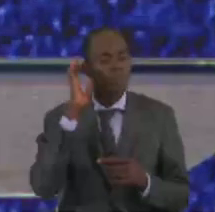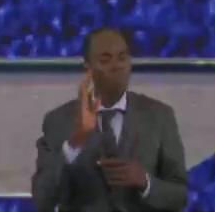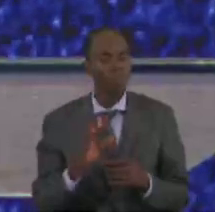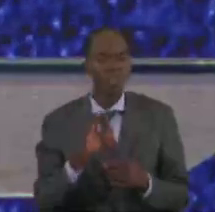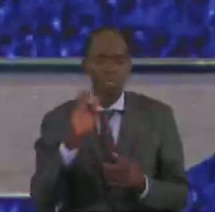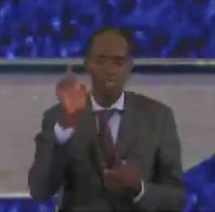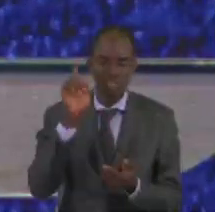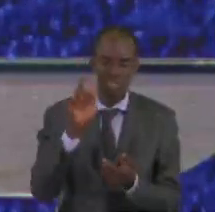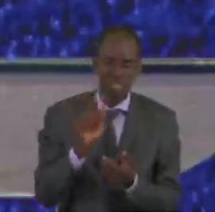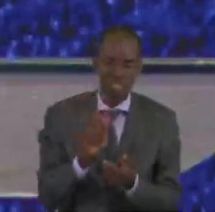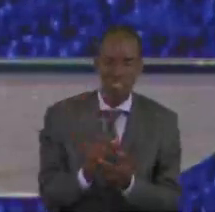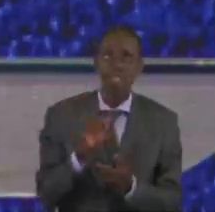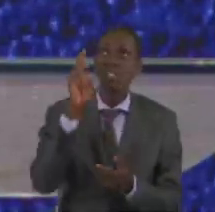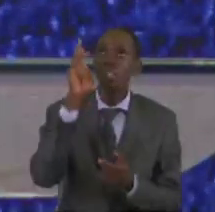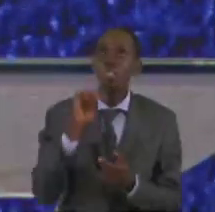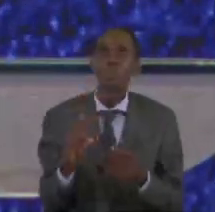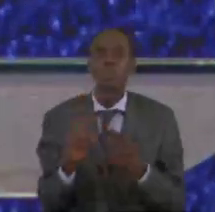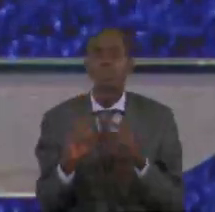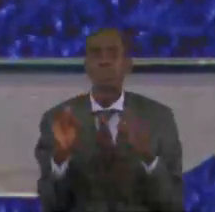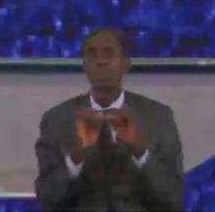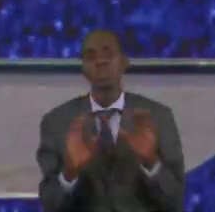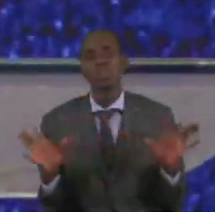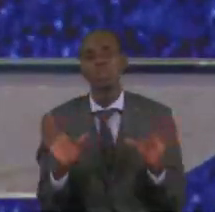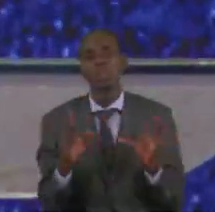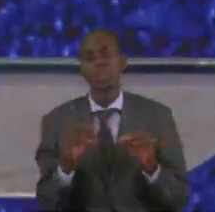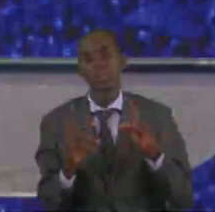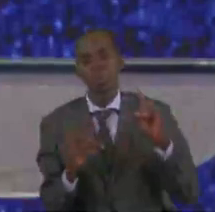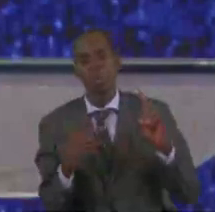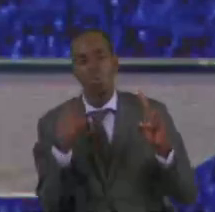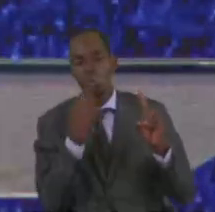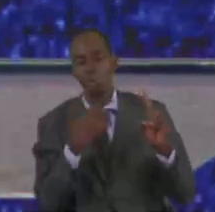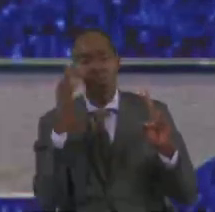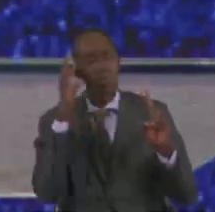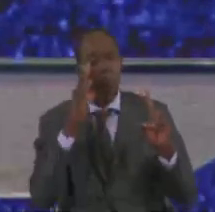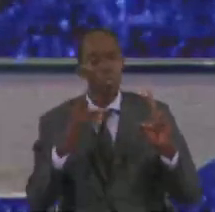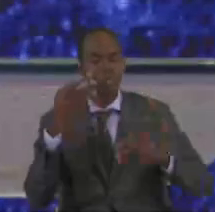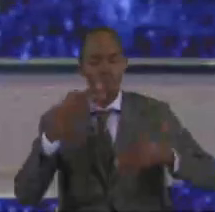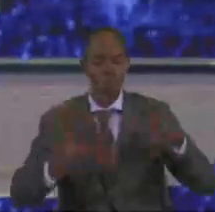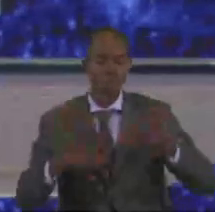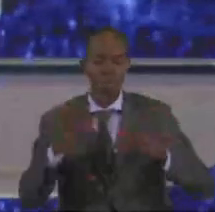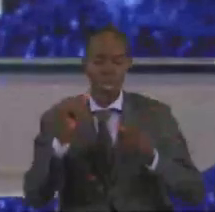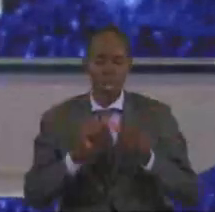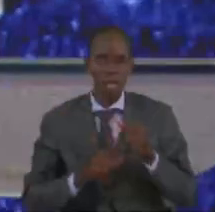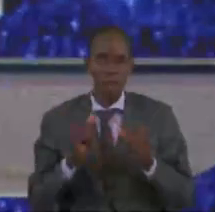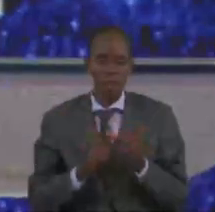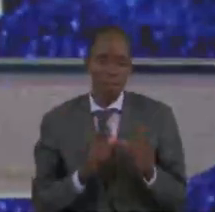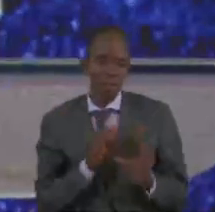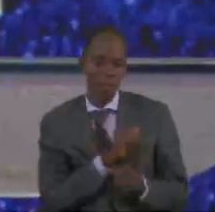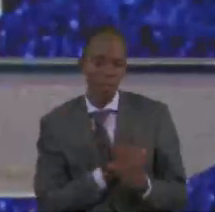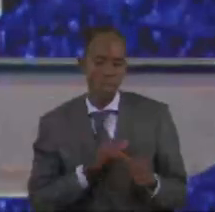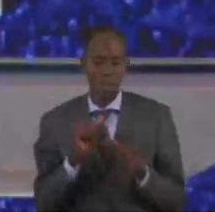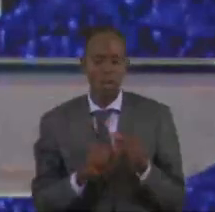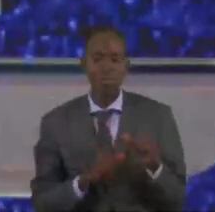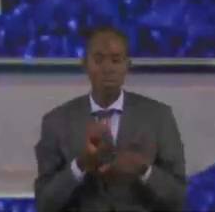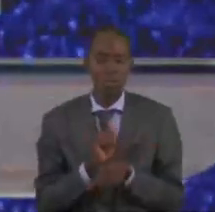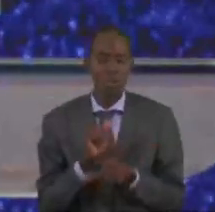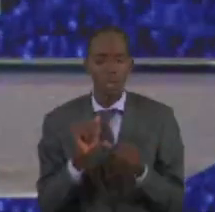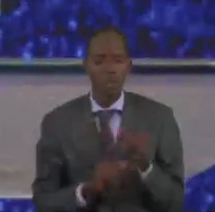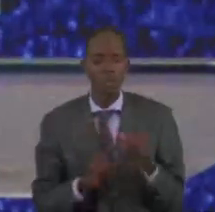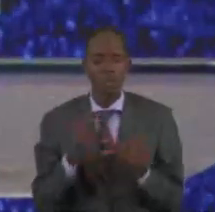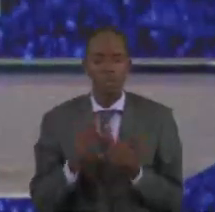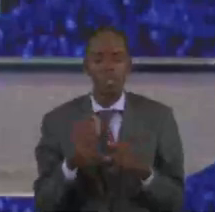future, ils l'ont réduit en un rien. Mais celui-là qui va juger tout acte, toute parole,